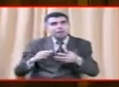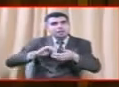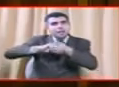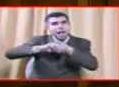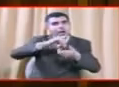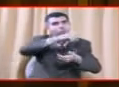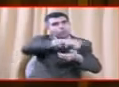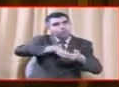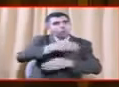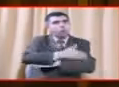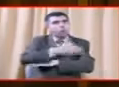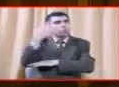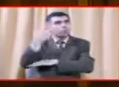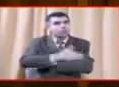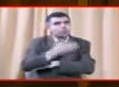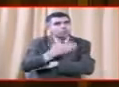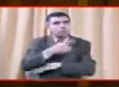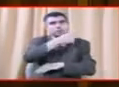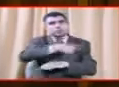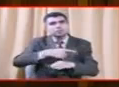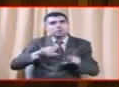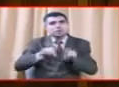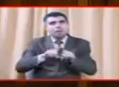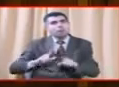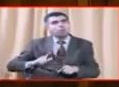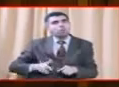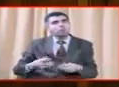على مستوى الحدود وأي تعاون على المستوى الأمني.